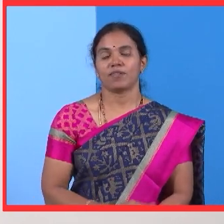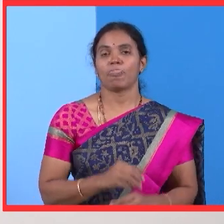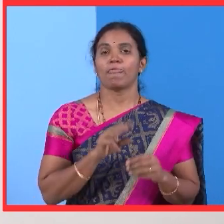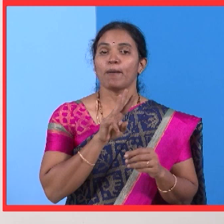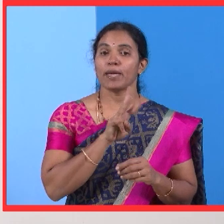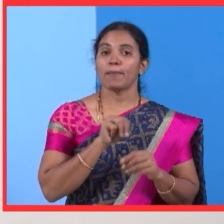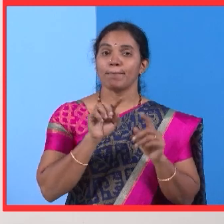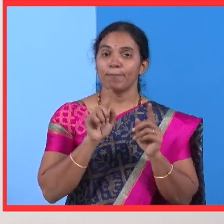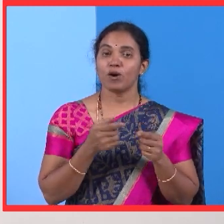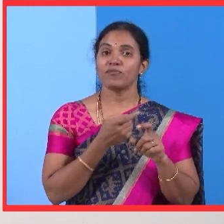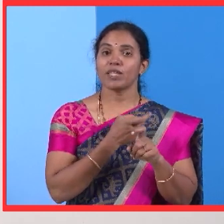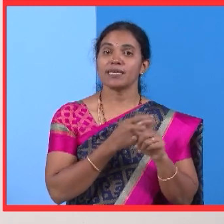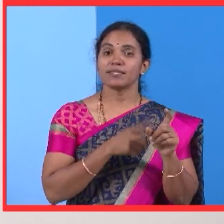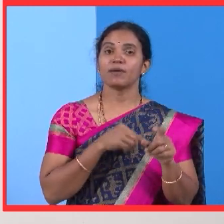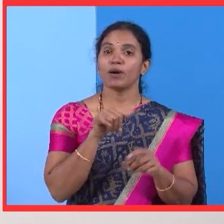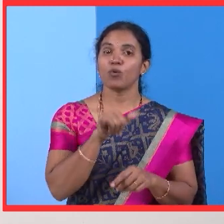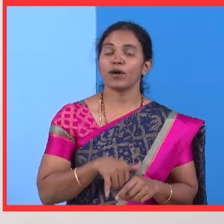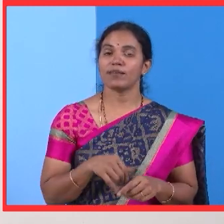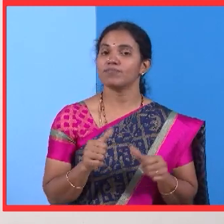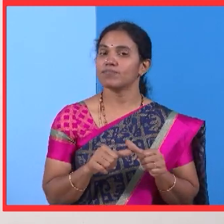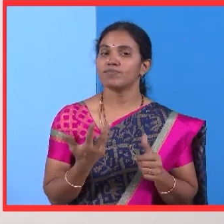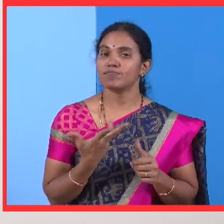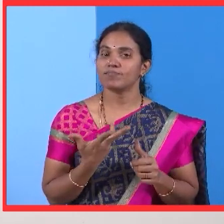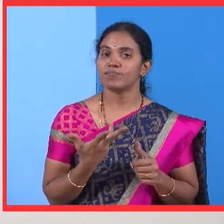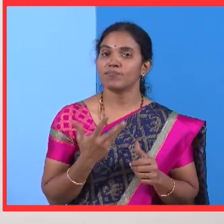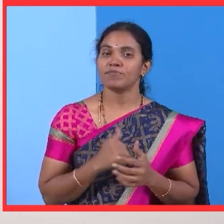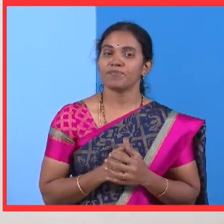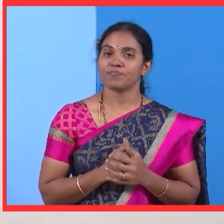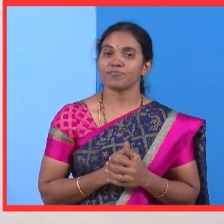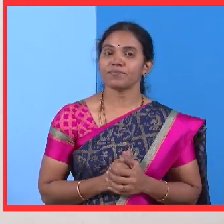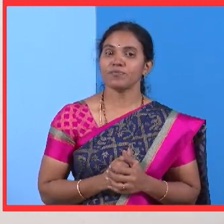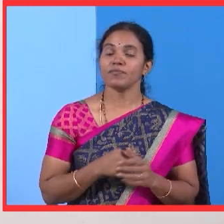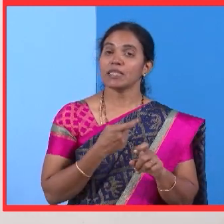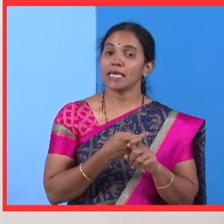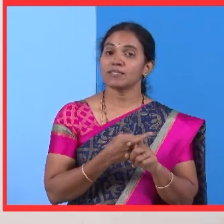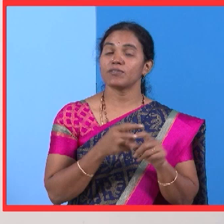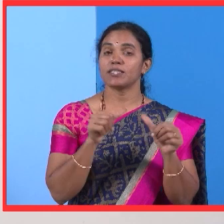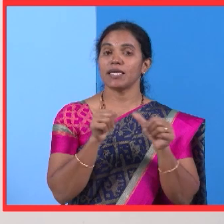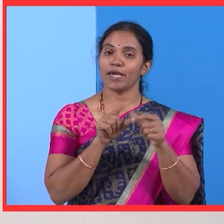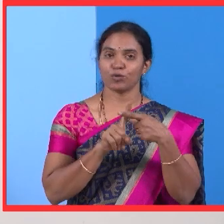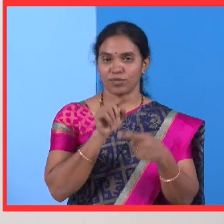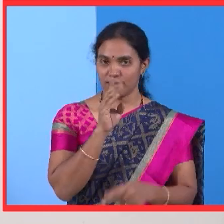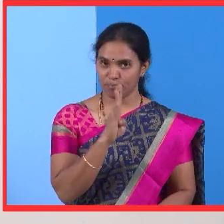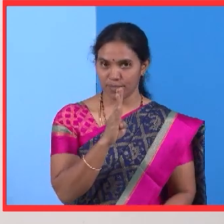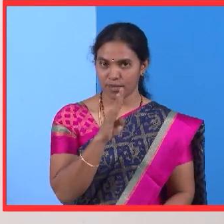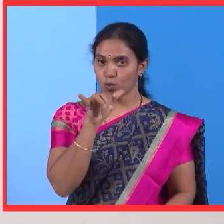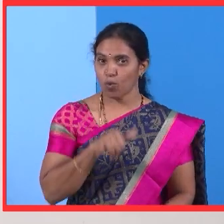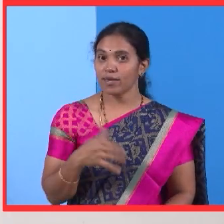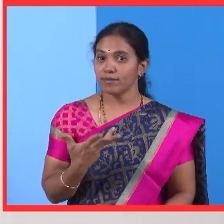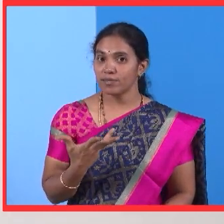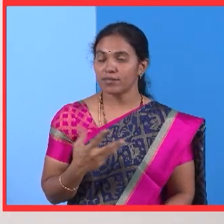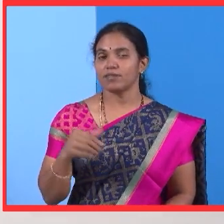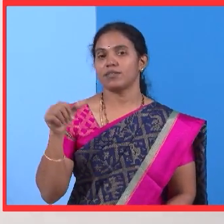தொலைவு ஏ ப்ளஸ் பியாகவும் நடுப்புள்ளியினுடைய ஒய்யாய தொலைவு